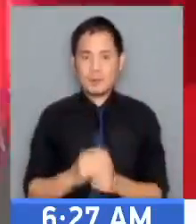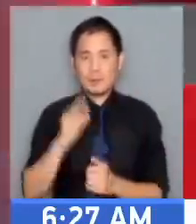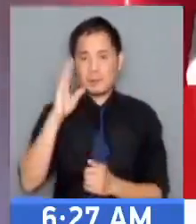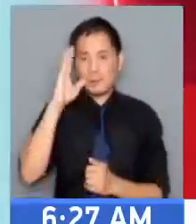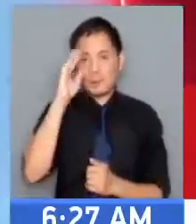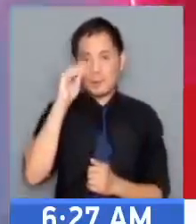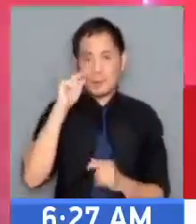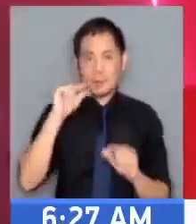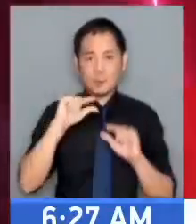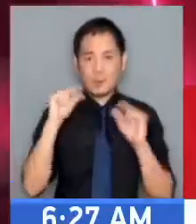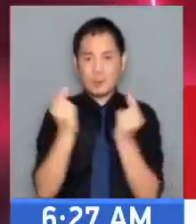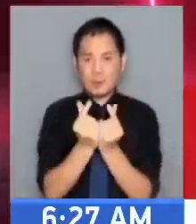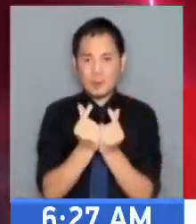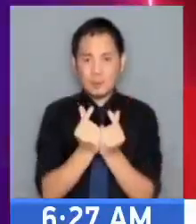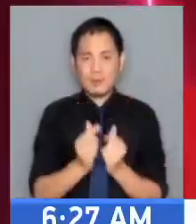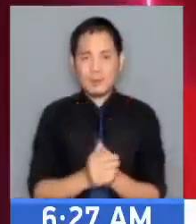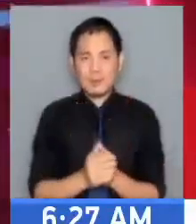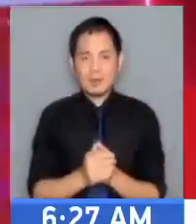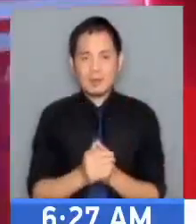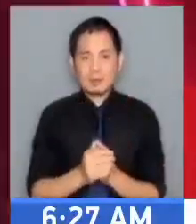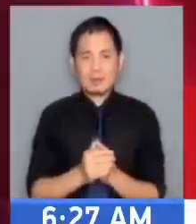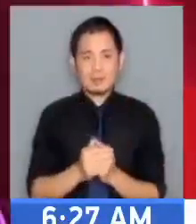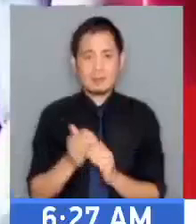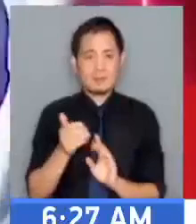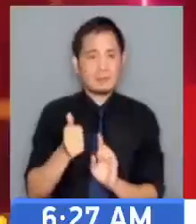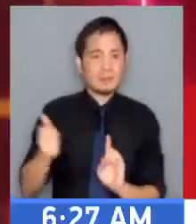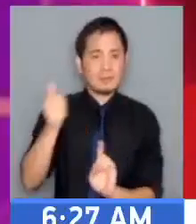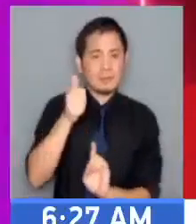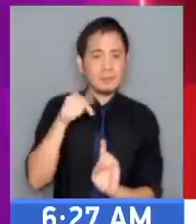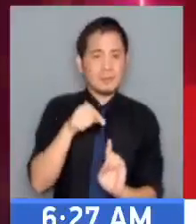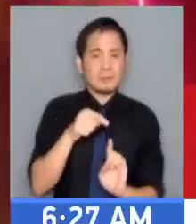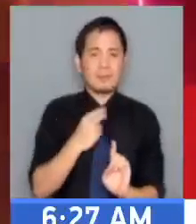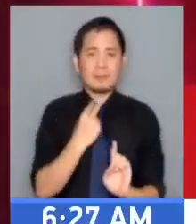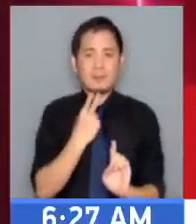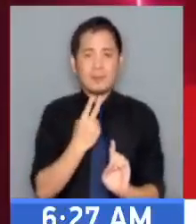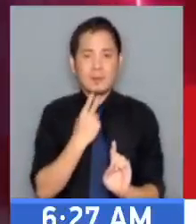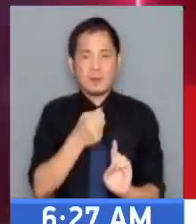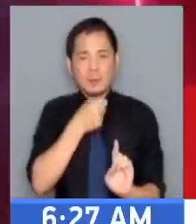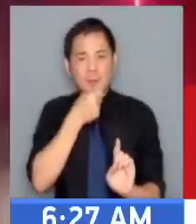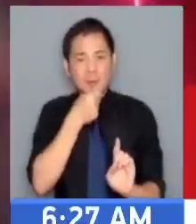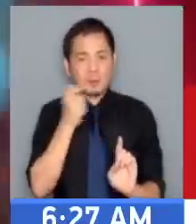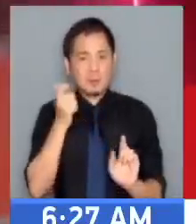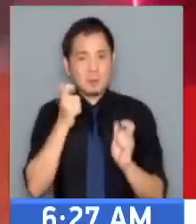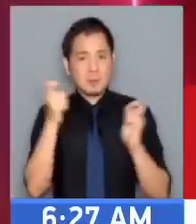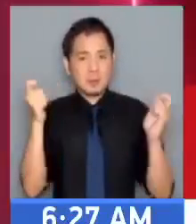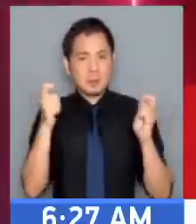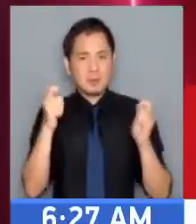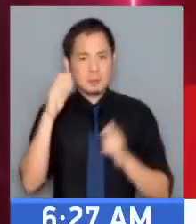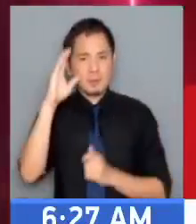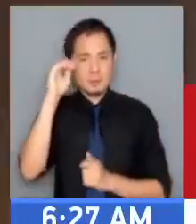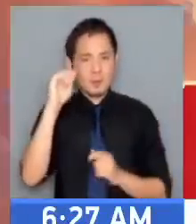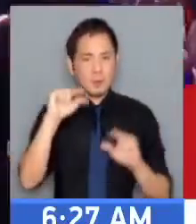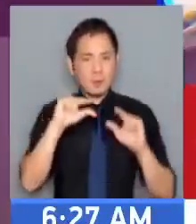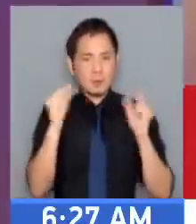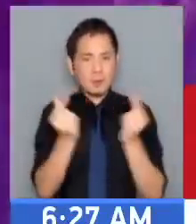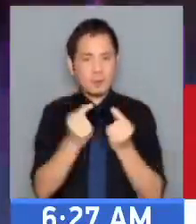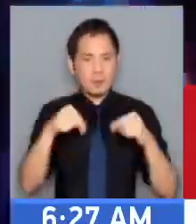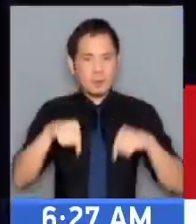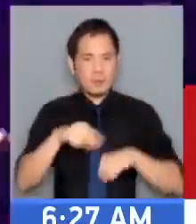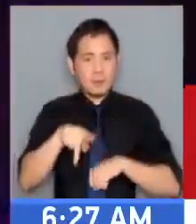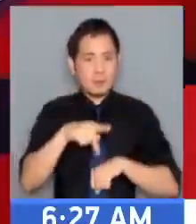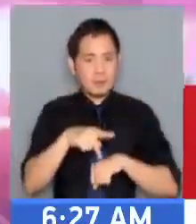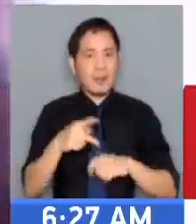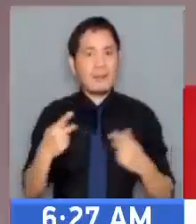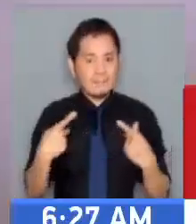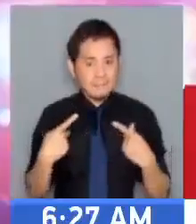main vocalist, lead dancer, and choreographer ng biggest boy group ng bansa. Iyon po, abangan natin mamaya ang